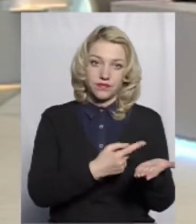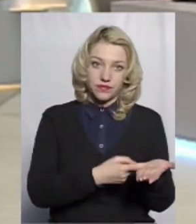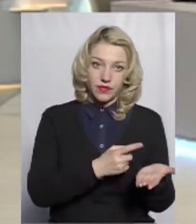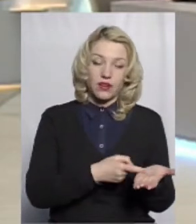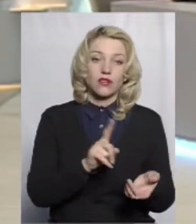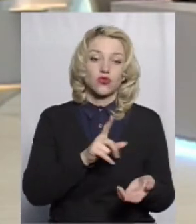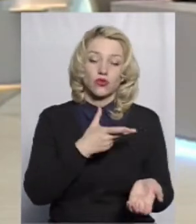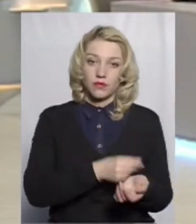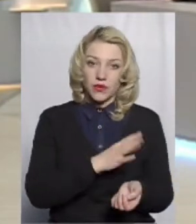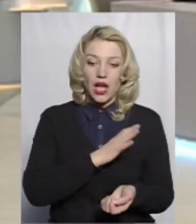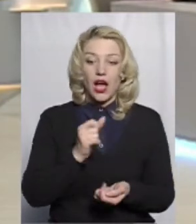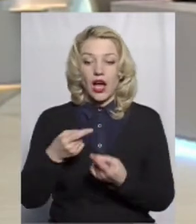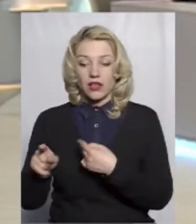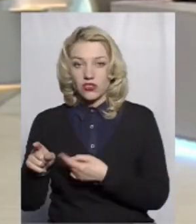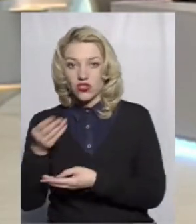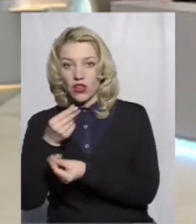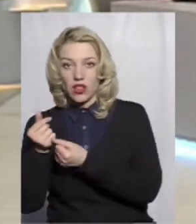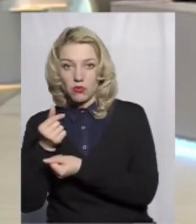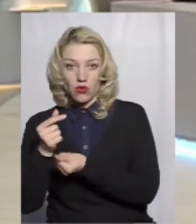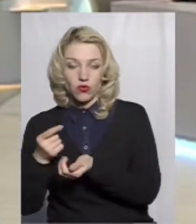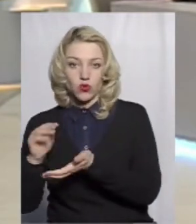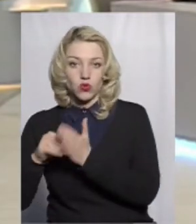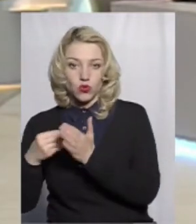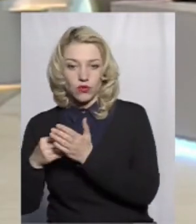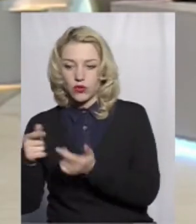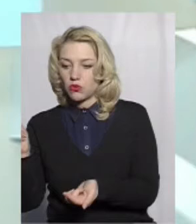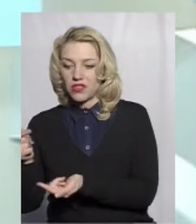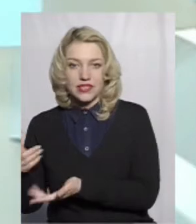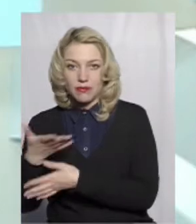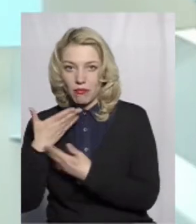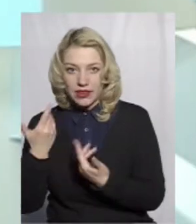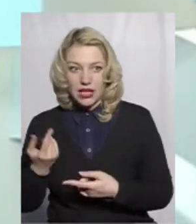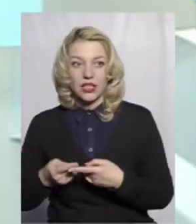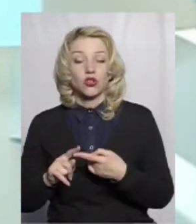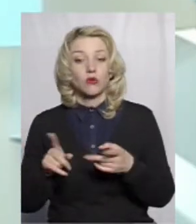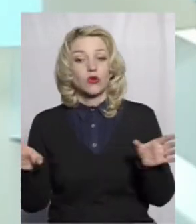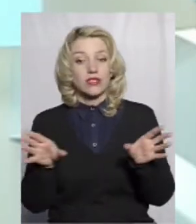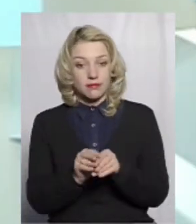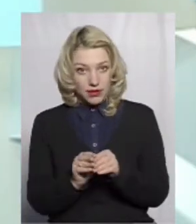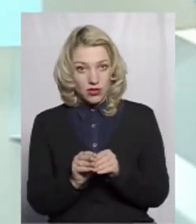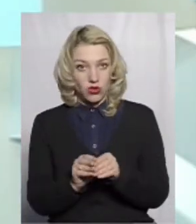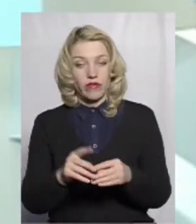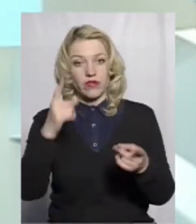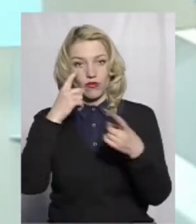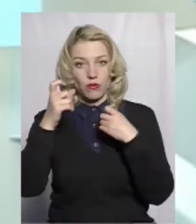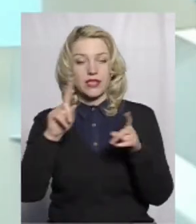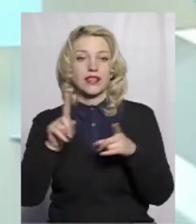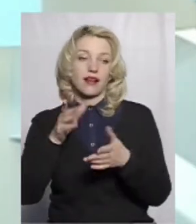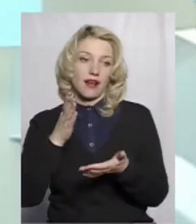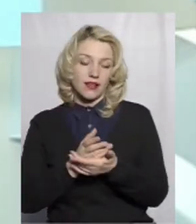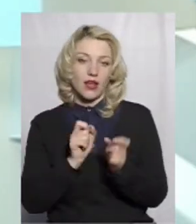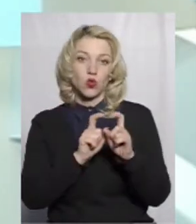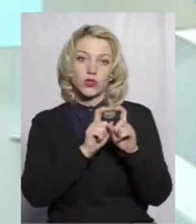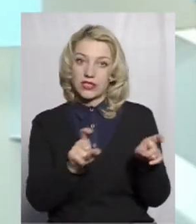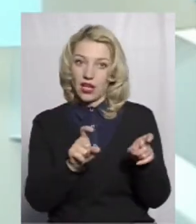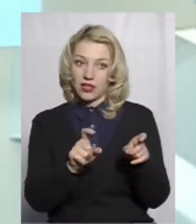Ага. Інші принесли, як кажуть, ту липову довідку, і вона не співпадала. І тому от спільно, разом, інформація, яка є у